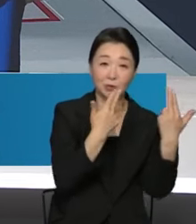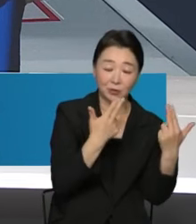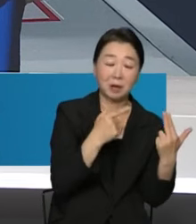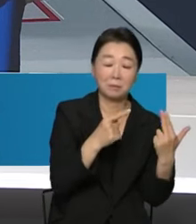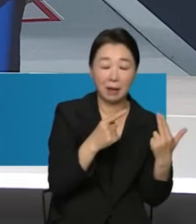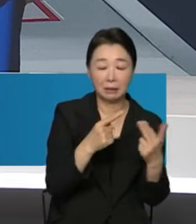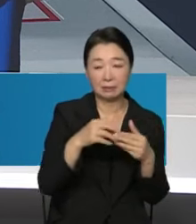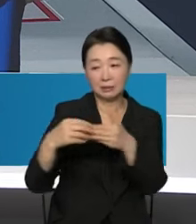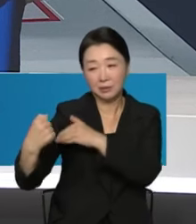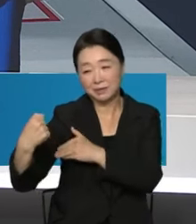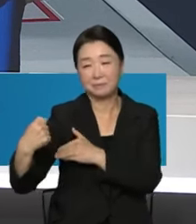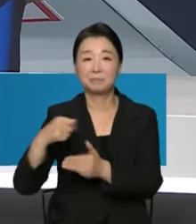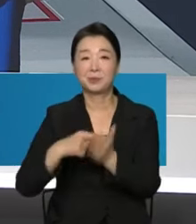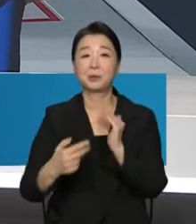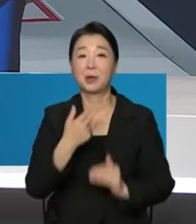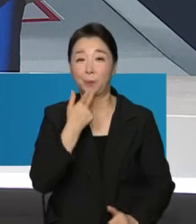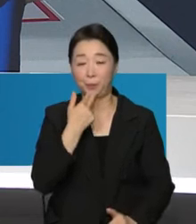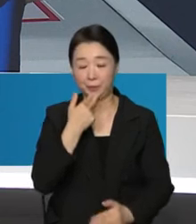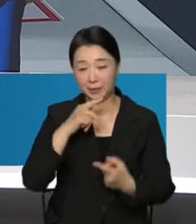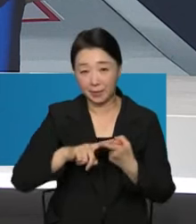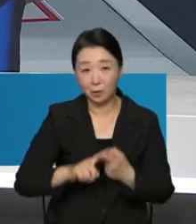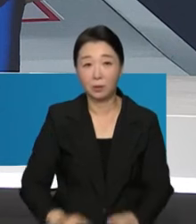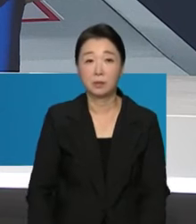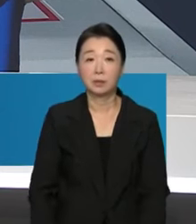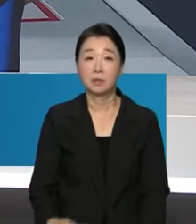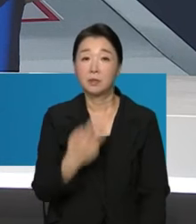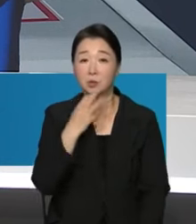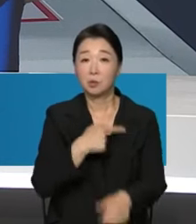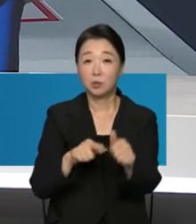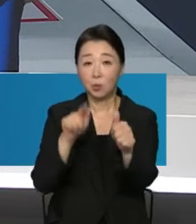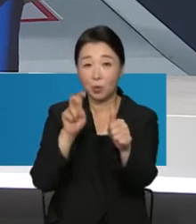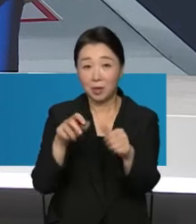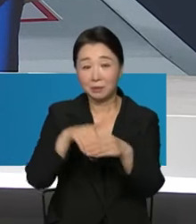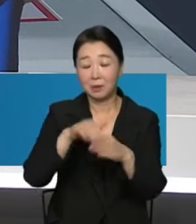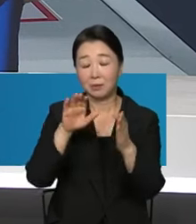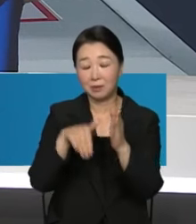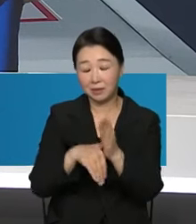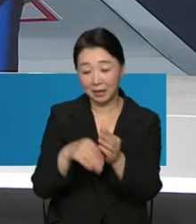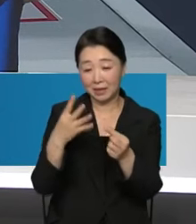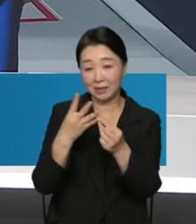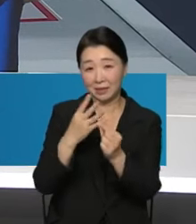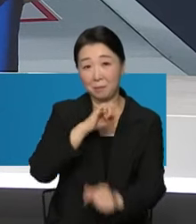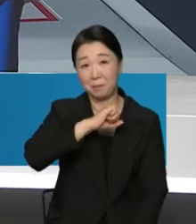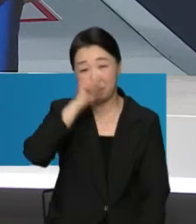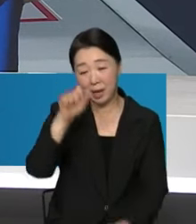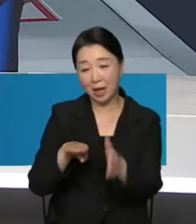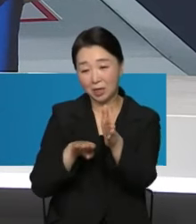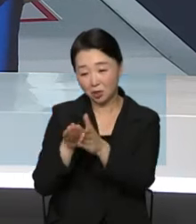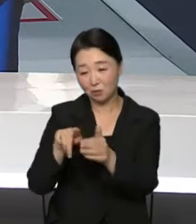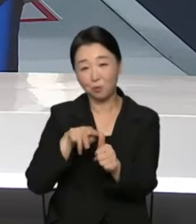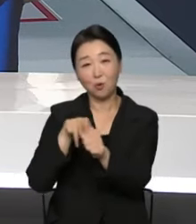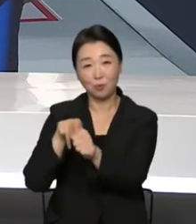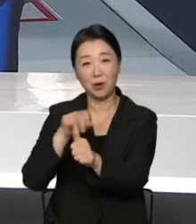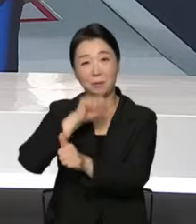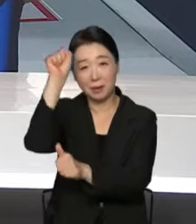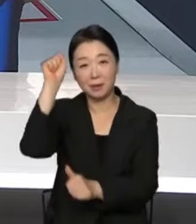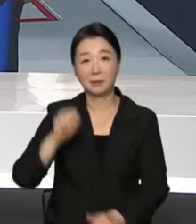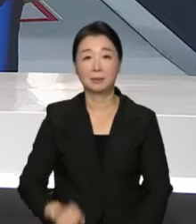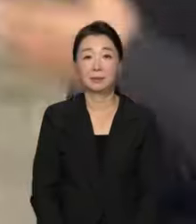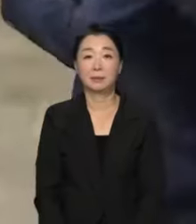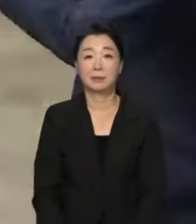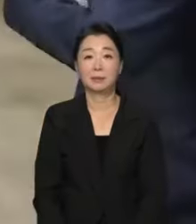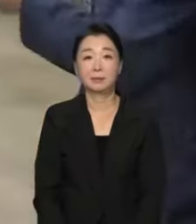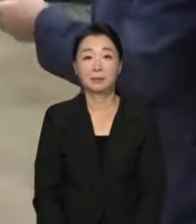직접적인 타격은 피하게 됐습니다. 서울시 교육감 선거에선 4번 연속 진보 진영 후보가 이겼습니다. 이재승 기자가 보도합니다.